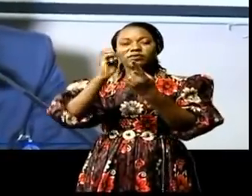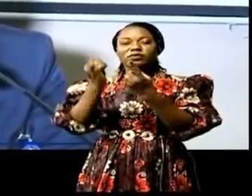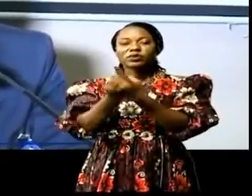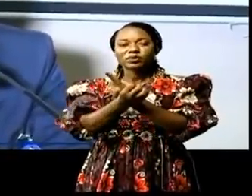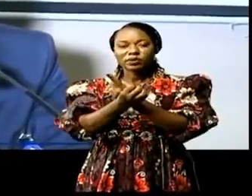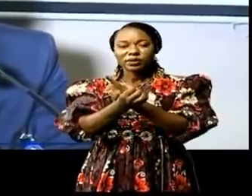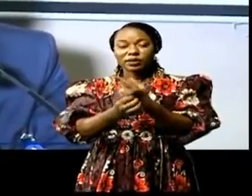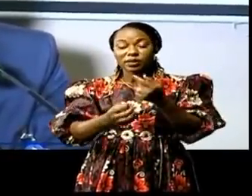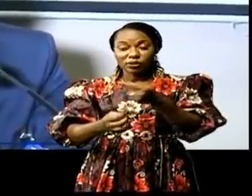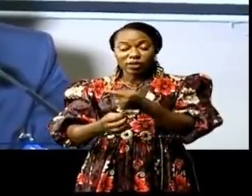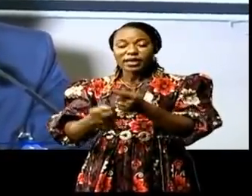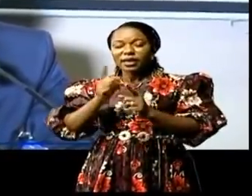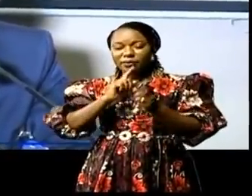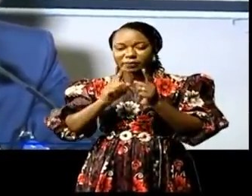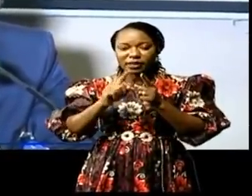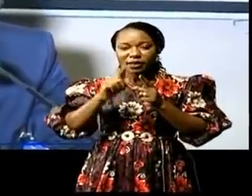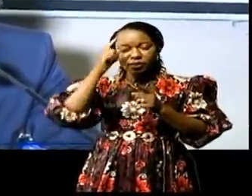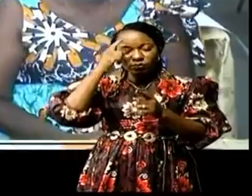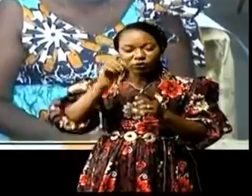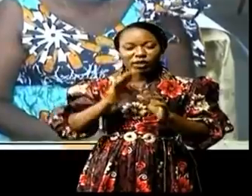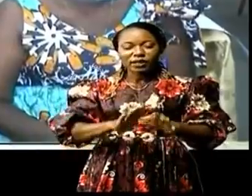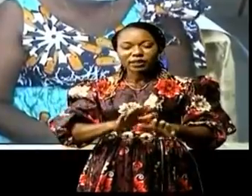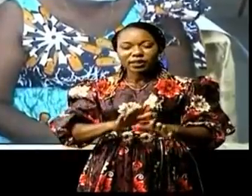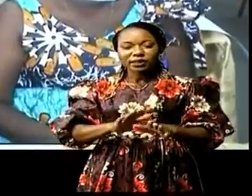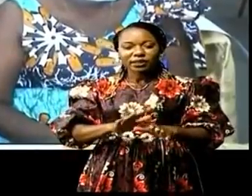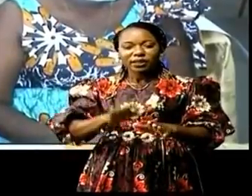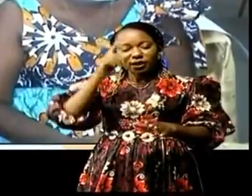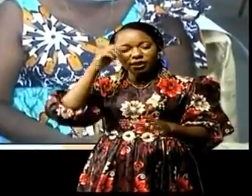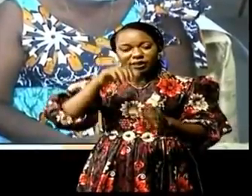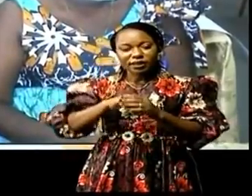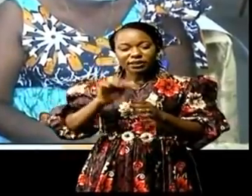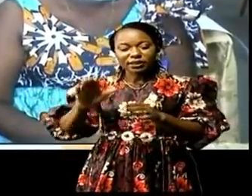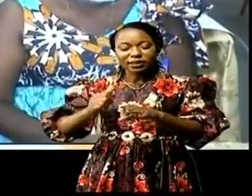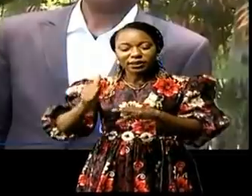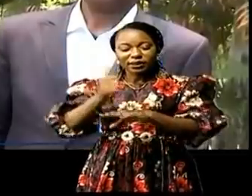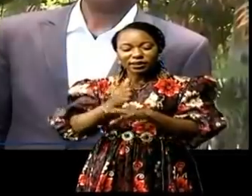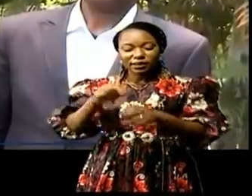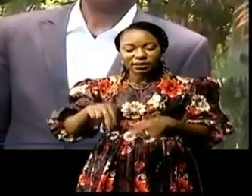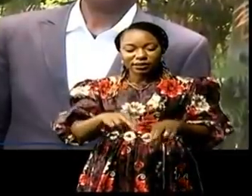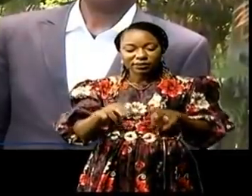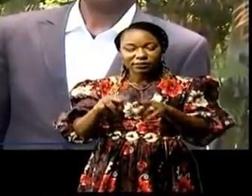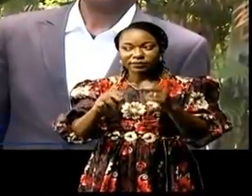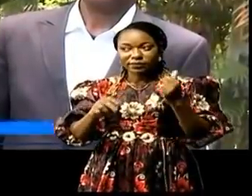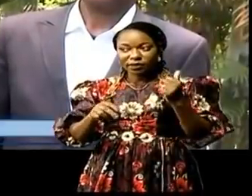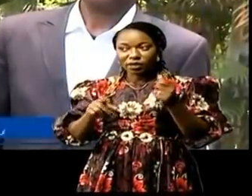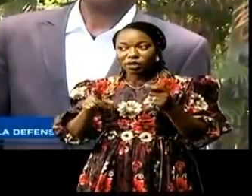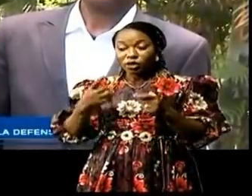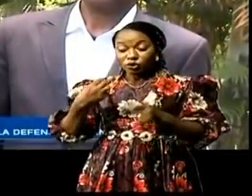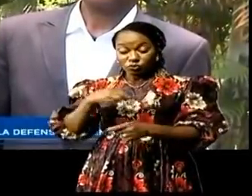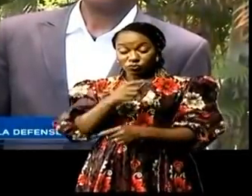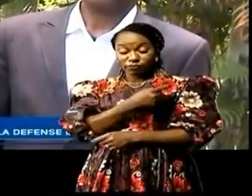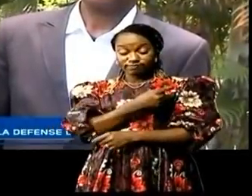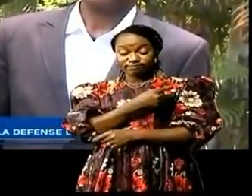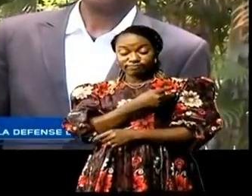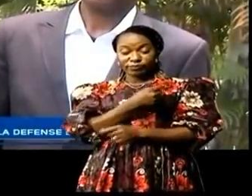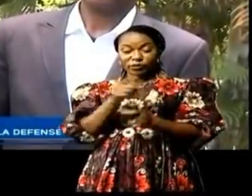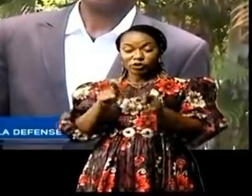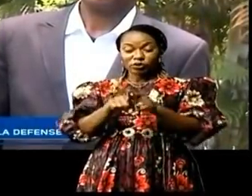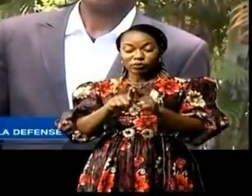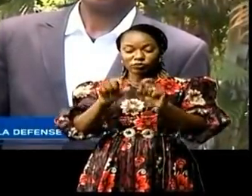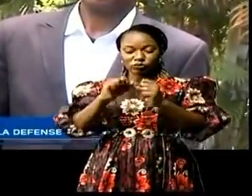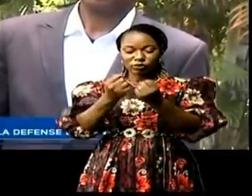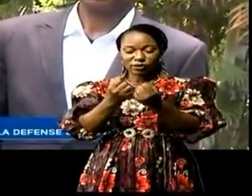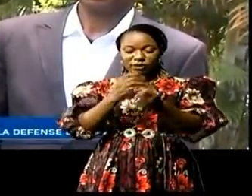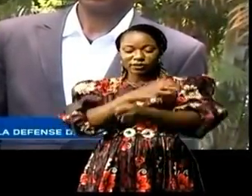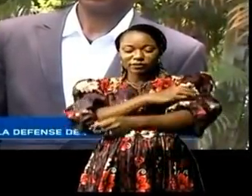Boïka Mahambi, parle de ses attentes par rapport à cet atelier stratégique. Nous, en tant que société civile, nous sommes en train